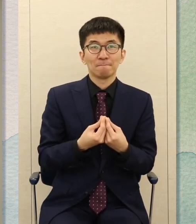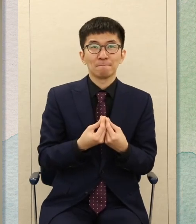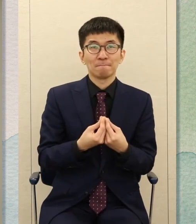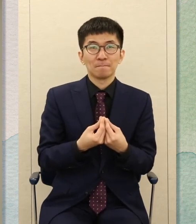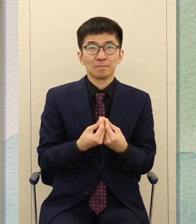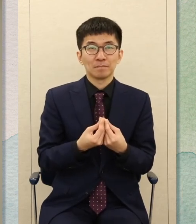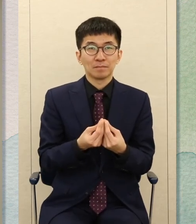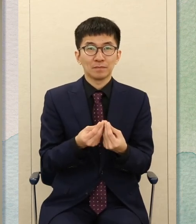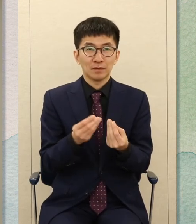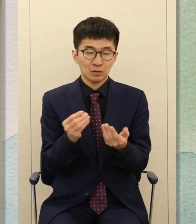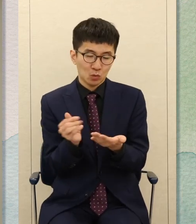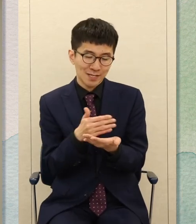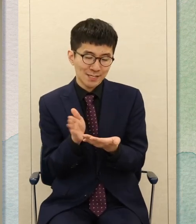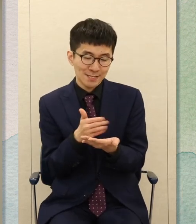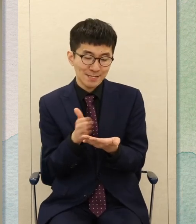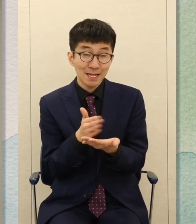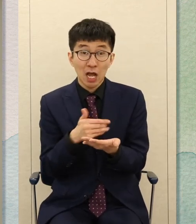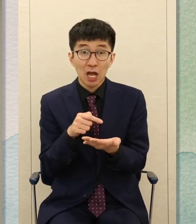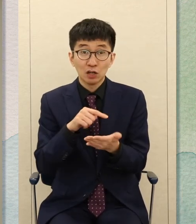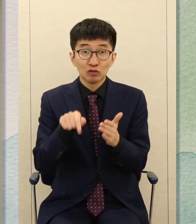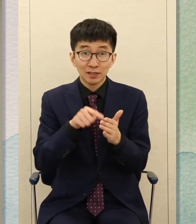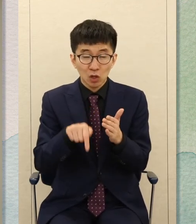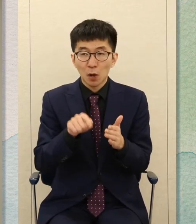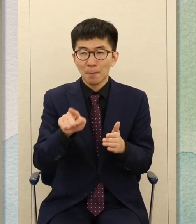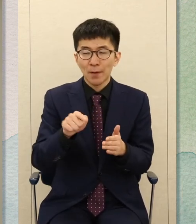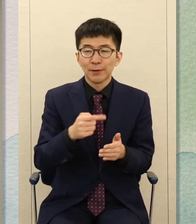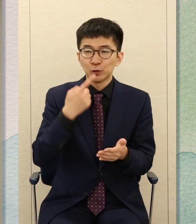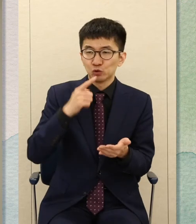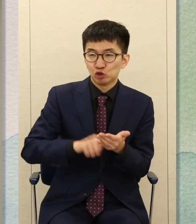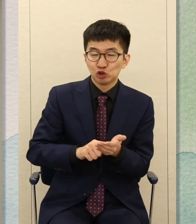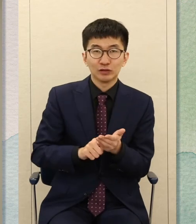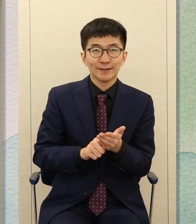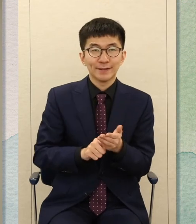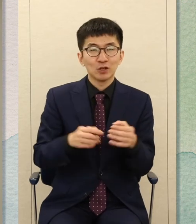좋아하는 종이책이 라이트 노블인데요. 라이트 노블을